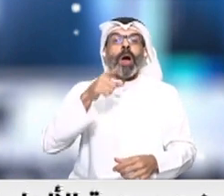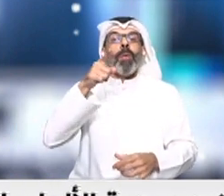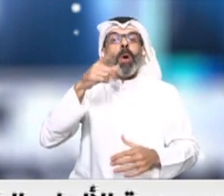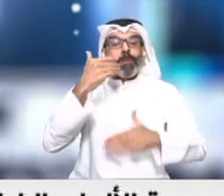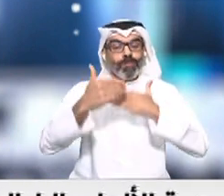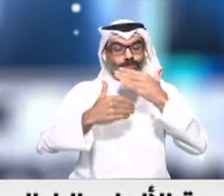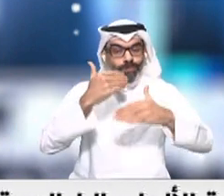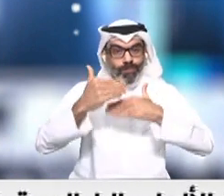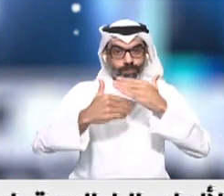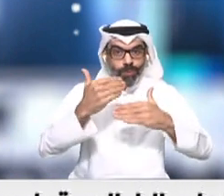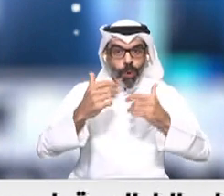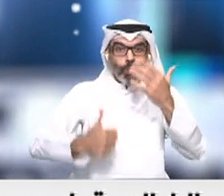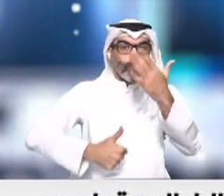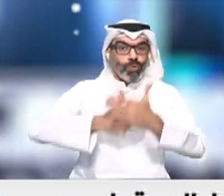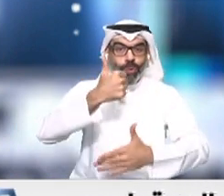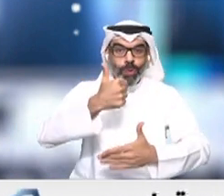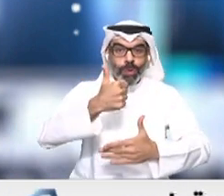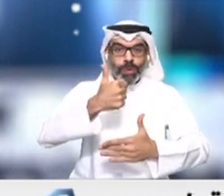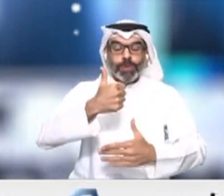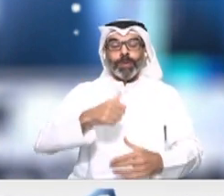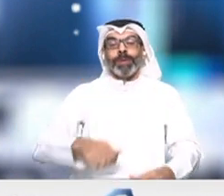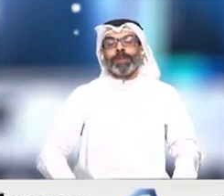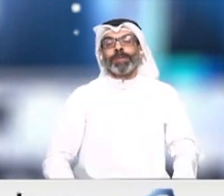لفخامته كل التوفيق